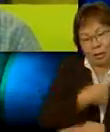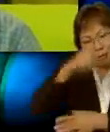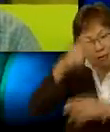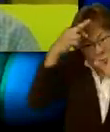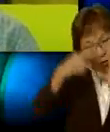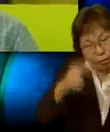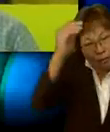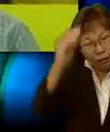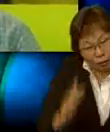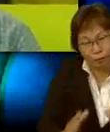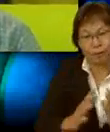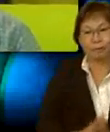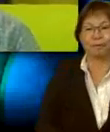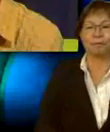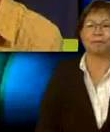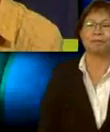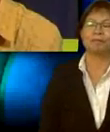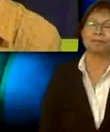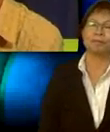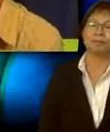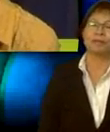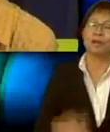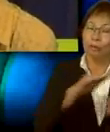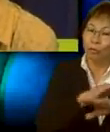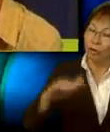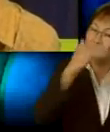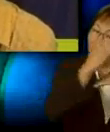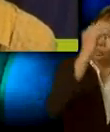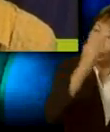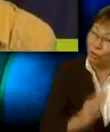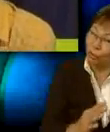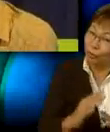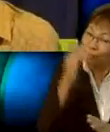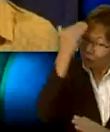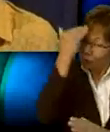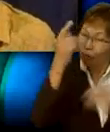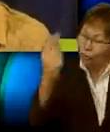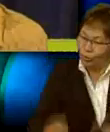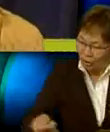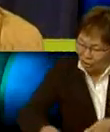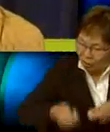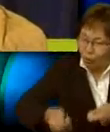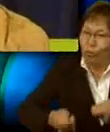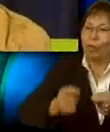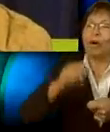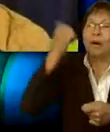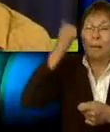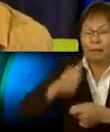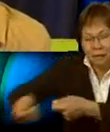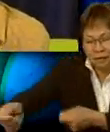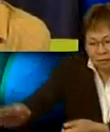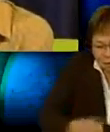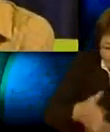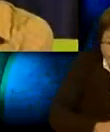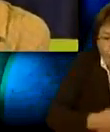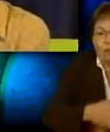kita mesti menghormati mereka. Bukan setakat cikgu sahaja tau, Hafiz. Tukang kebun, makcik sabu sampah pun